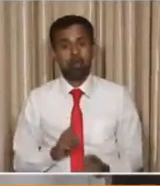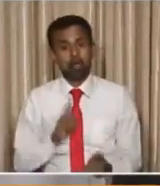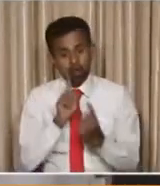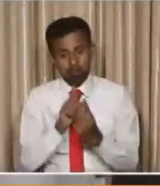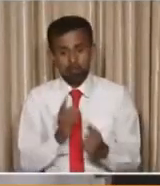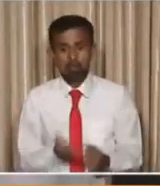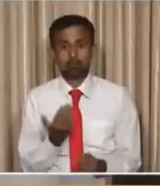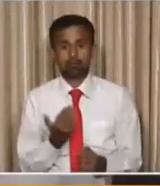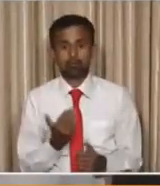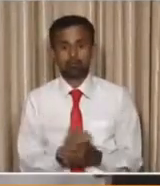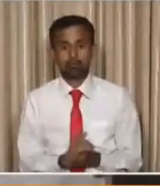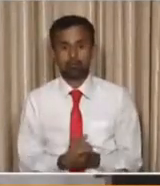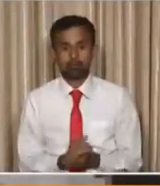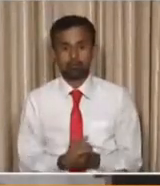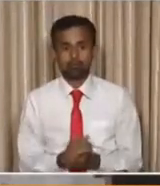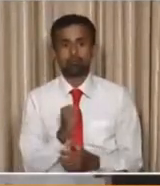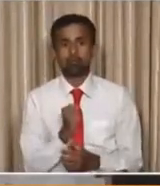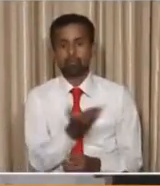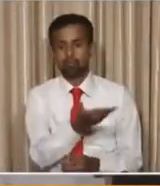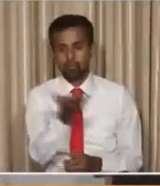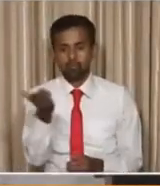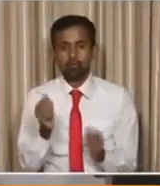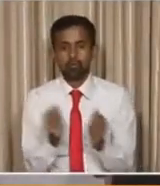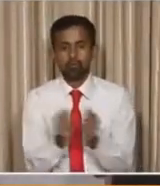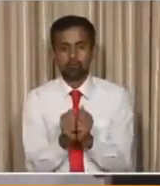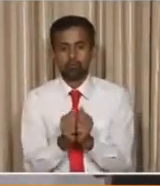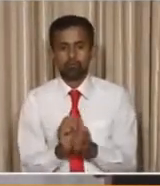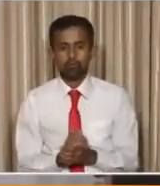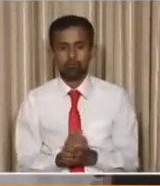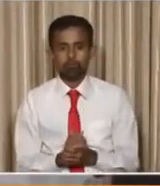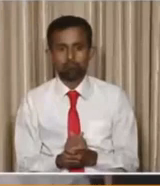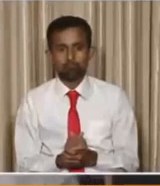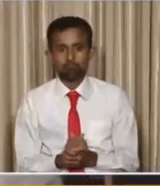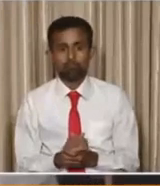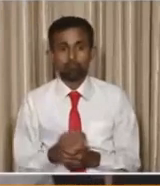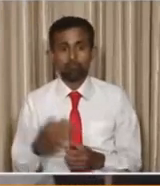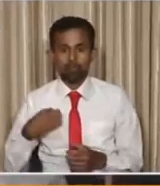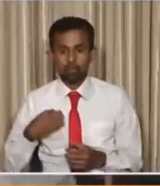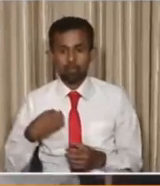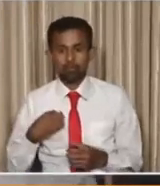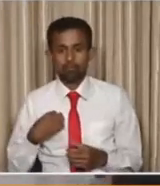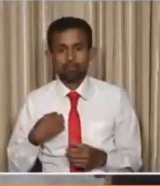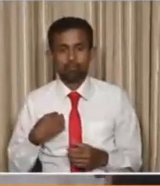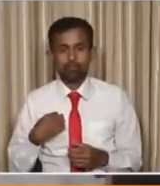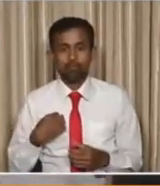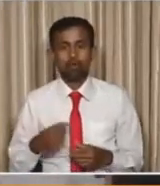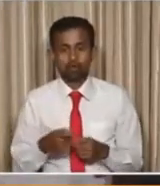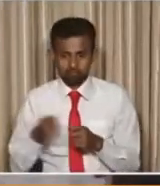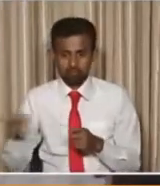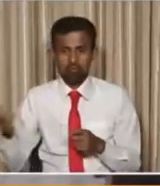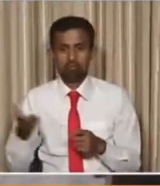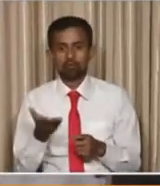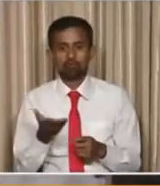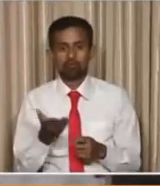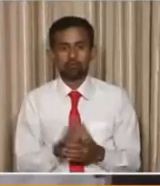කියලා. ඉතින් මොකද්ද ඔයගොල්ලෝ කරපු වැඩේ බලන්නේ? ඒ සූට් එකට ආපහු ගහන්න ගෙවන්න.